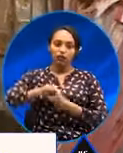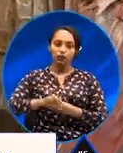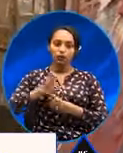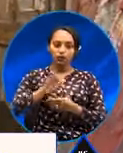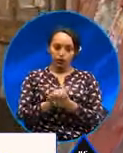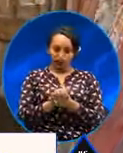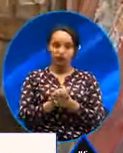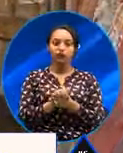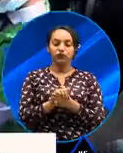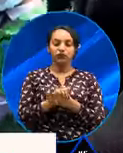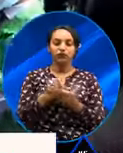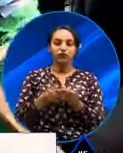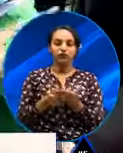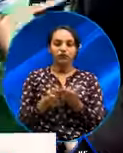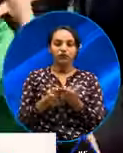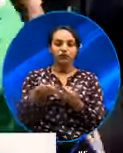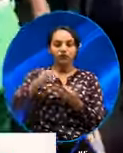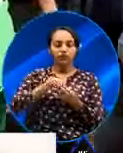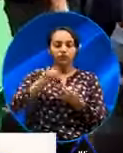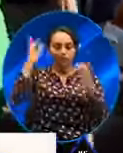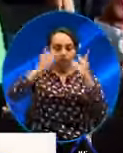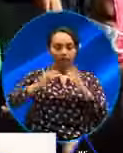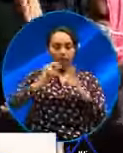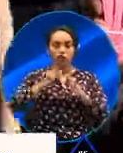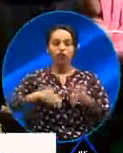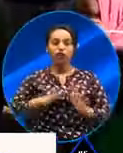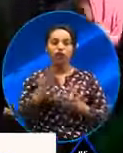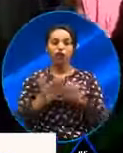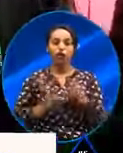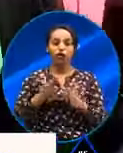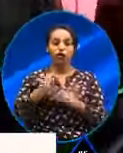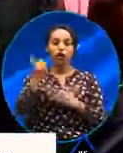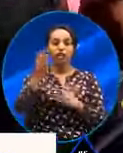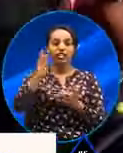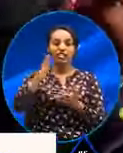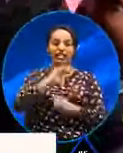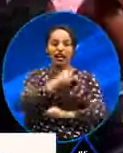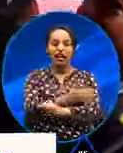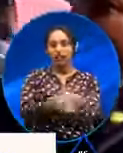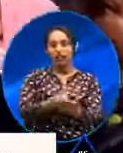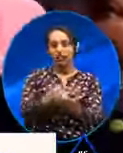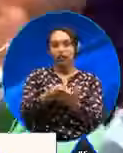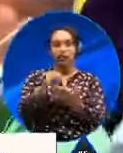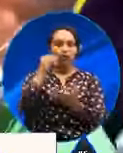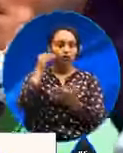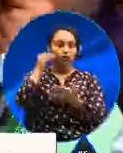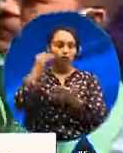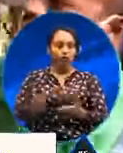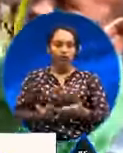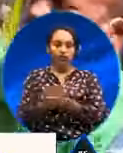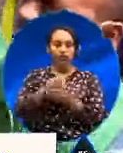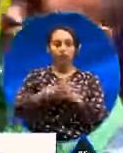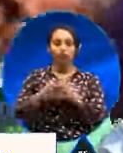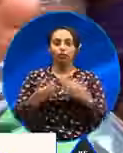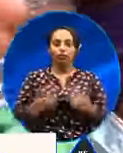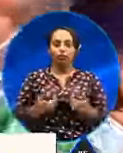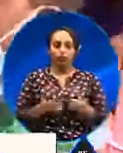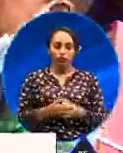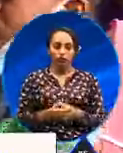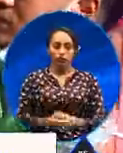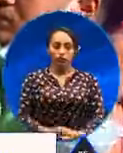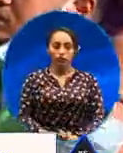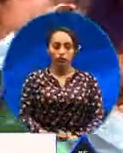አካባቢ የሚገኘውን የወይዘሮ አወተን ቤትን ጨምሮ በክረምት በጎ ፍቃድ አገልግሎት 16 የአቅመ ደካማ ቤቶችን በማደስ አስጀምረዋል።